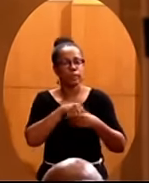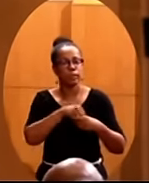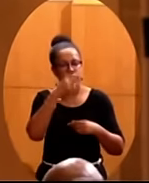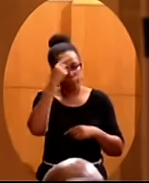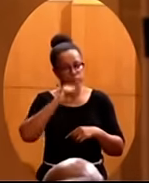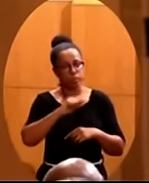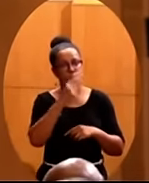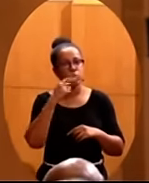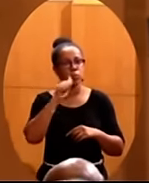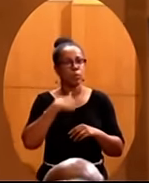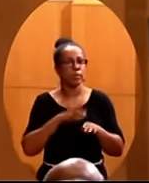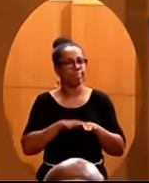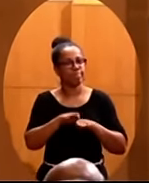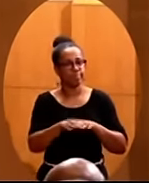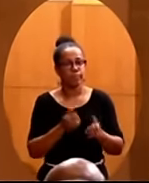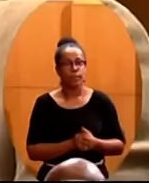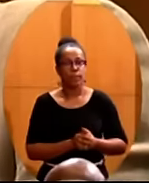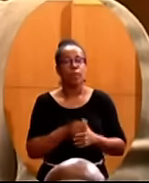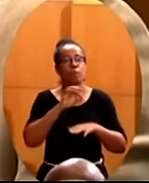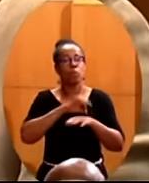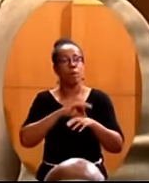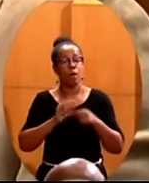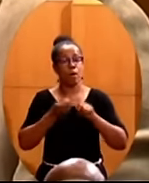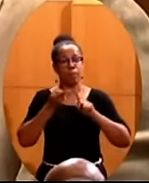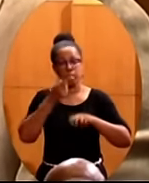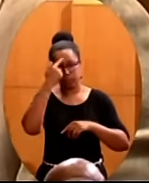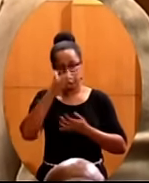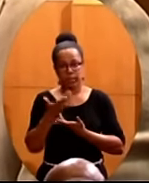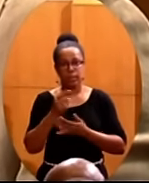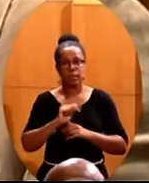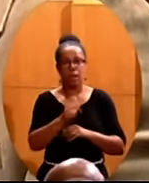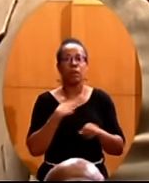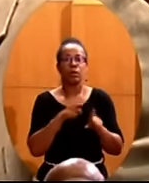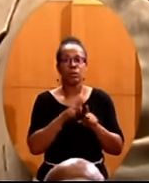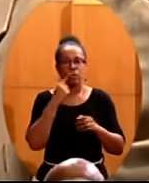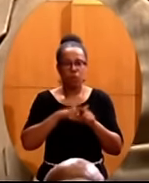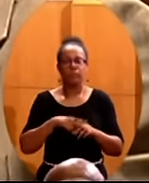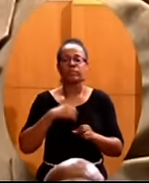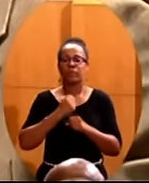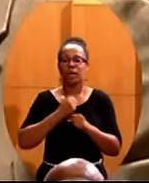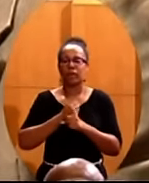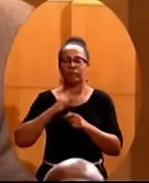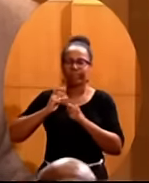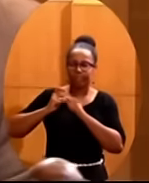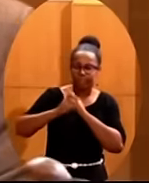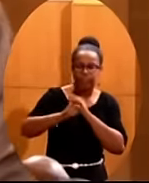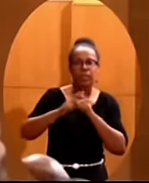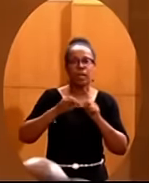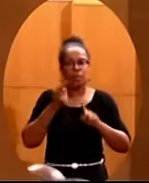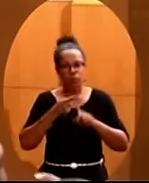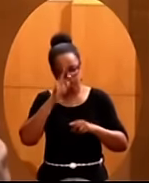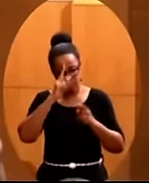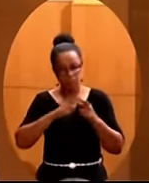premiers travaux ce moment majeur pour la Martinique est le fruit d'un long processus à la fois